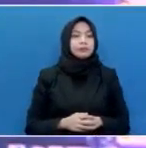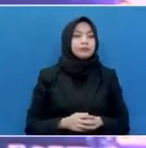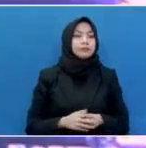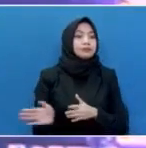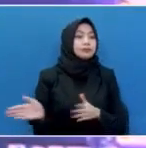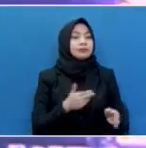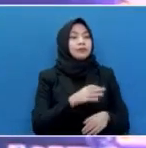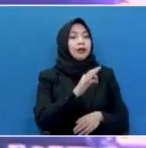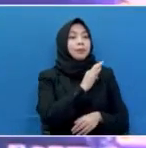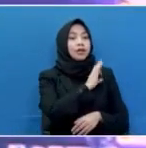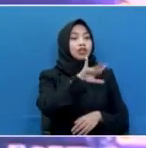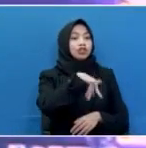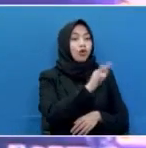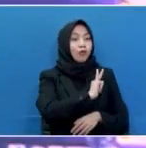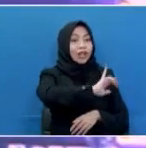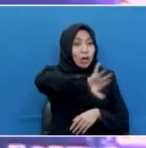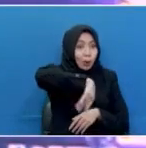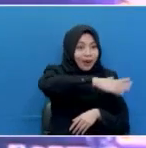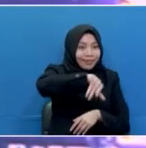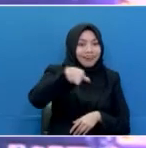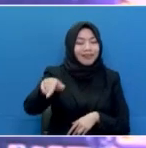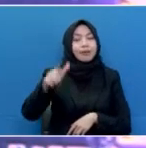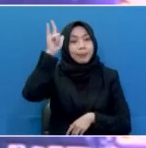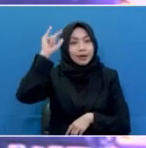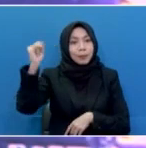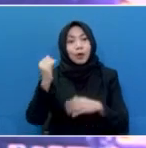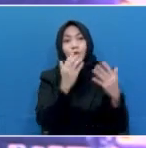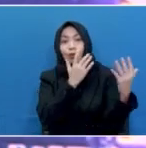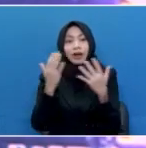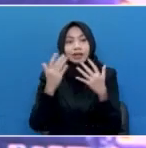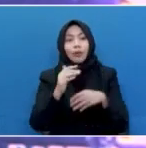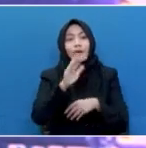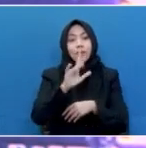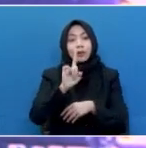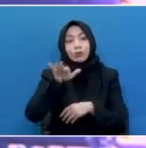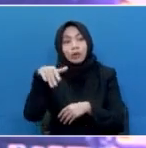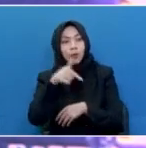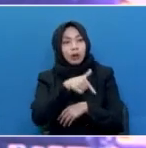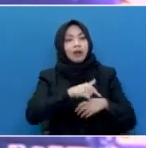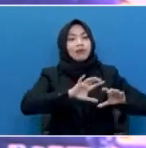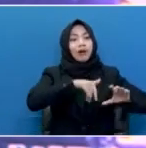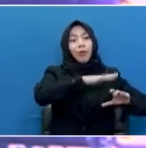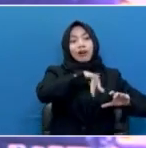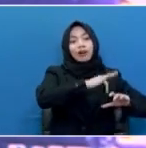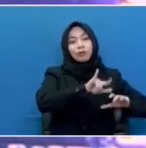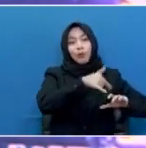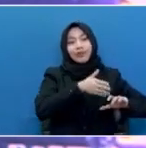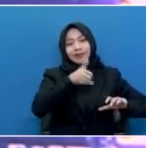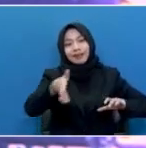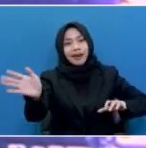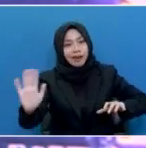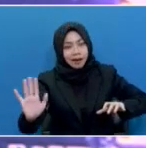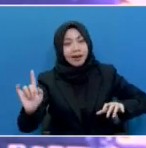Joko Widodo dan keluarga tidak hadiri hari ulang tahun PD perjuangan ke-51 saudara sementara itu ketua umum PDIP Megawati